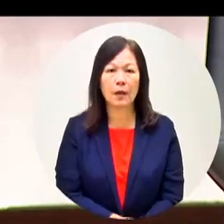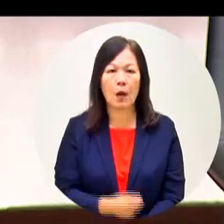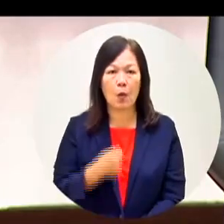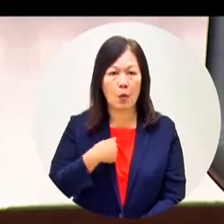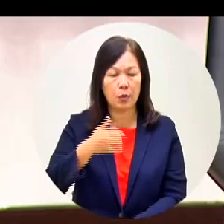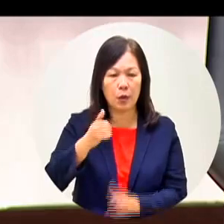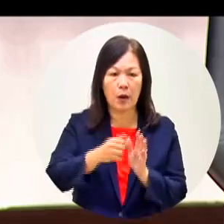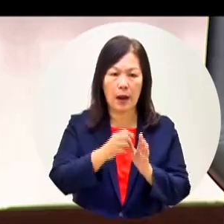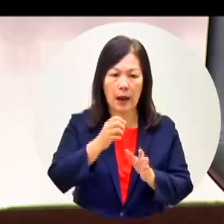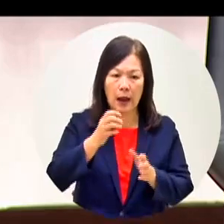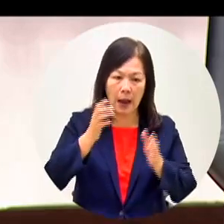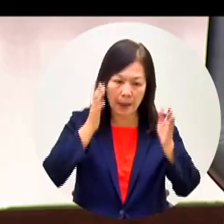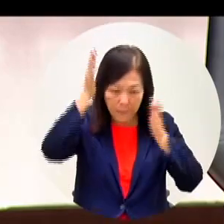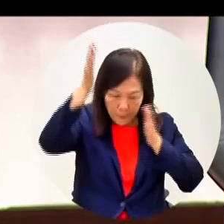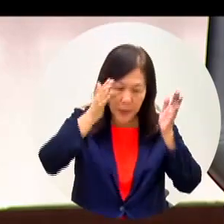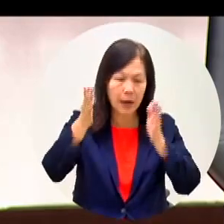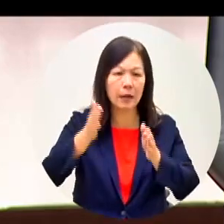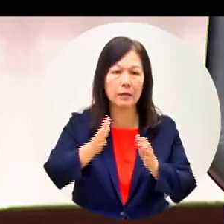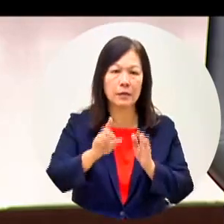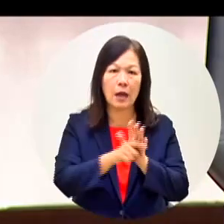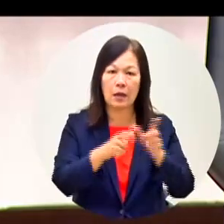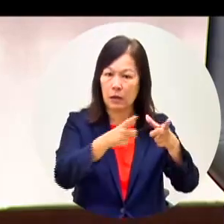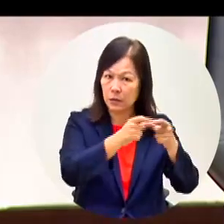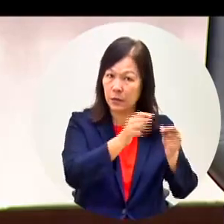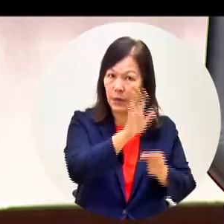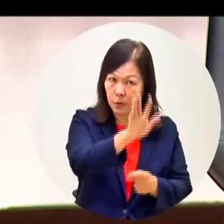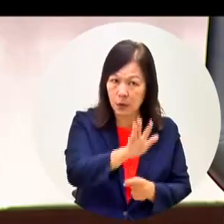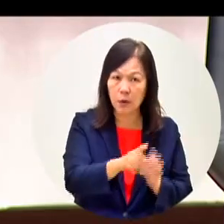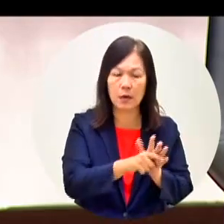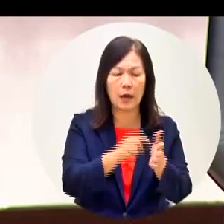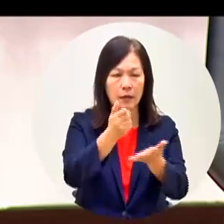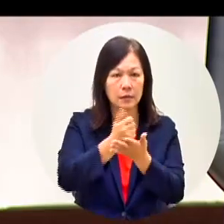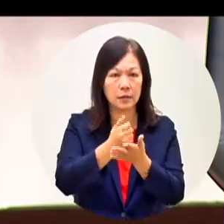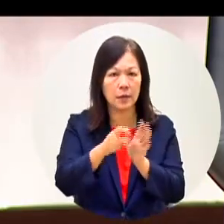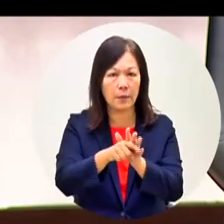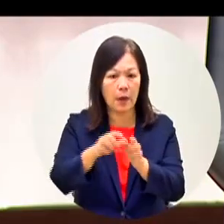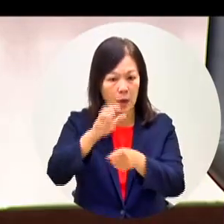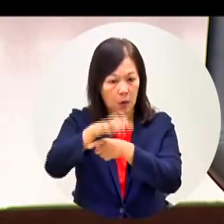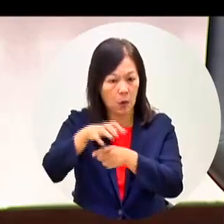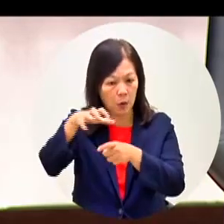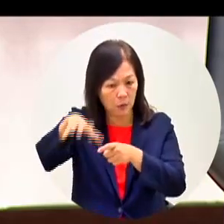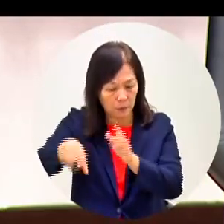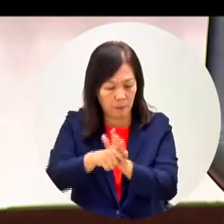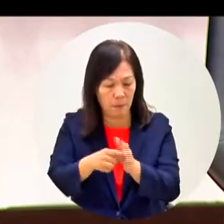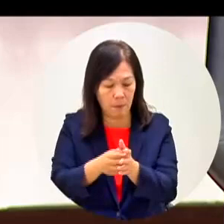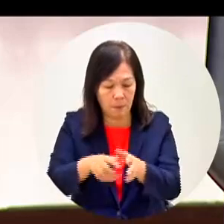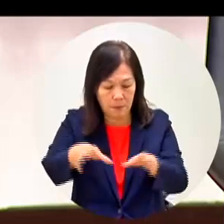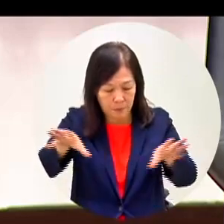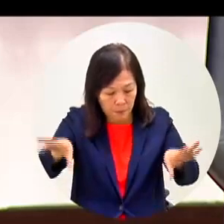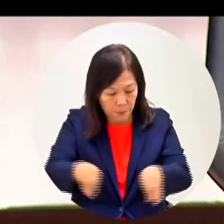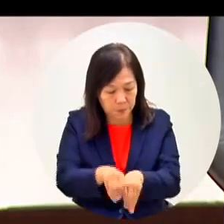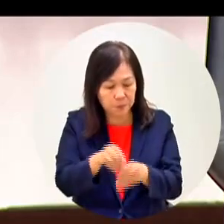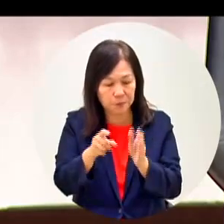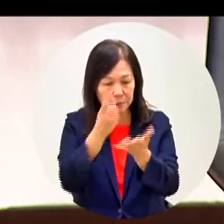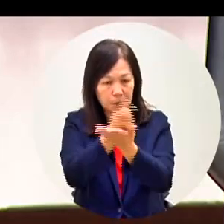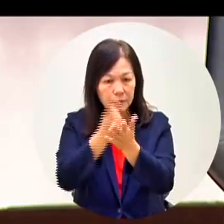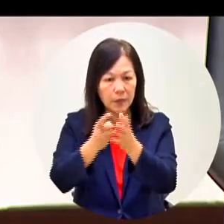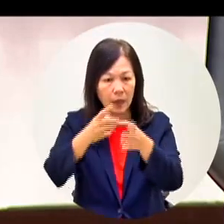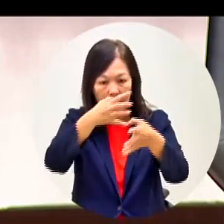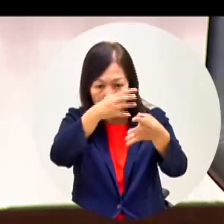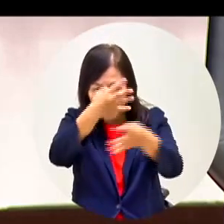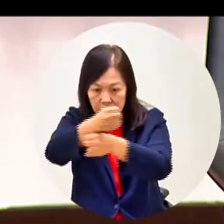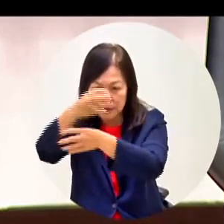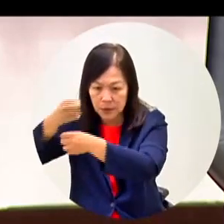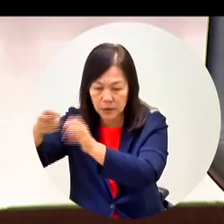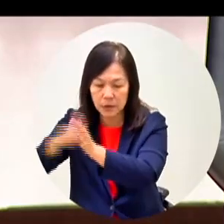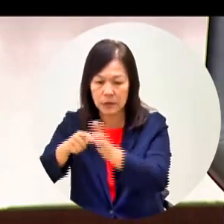个日方这边，所以我请你们应该农业局会诊一下我们高雄各季各月份的一些适合行销国外